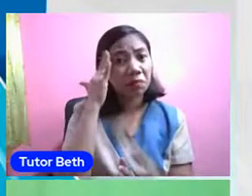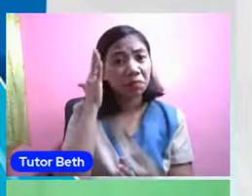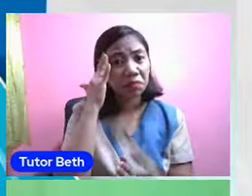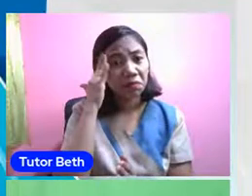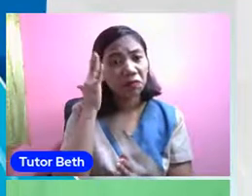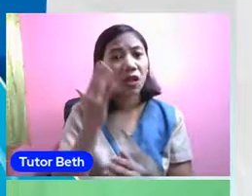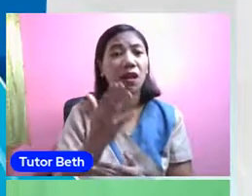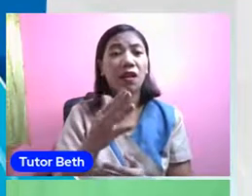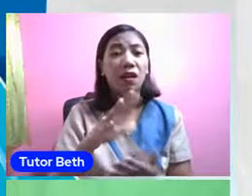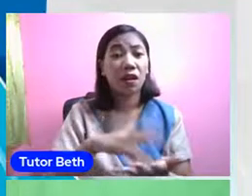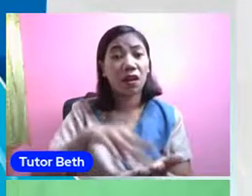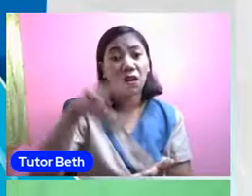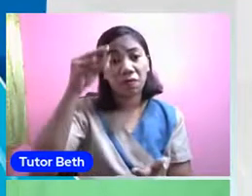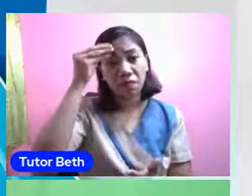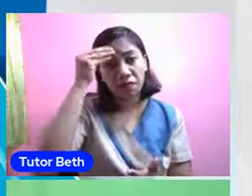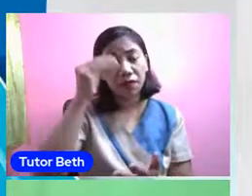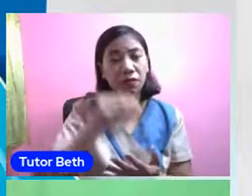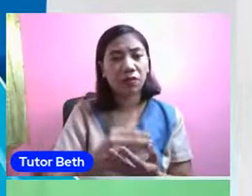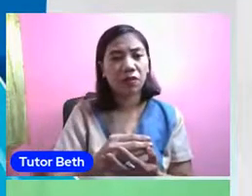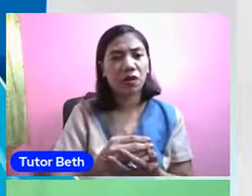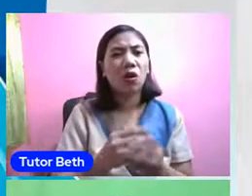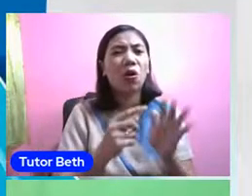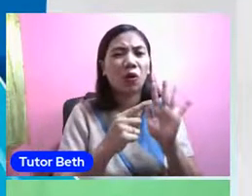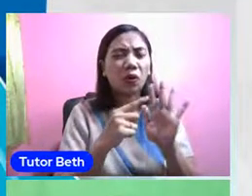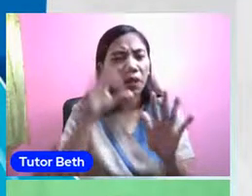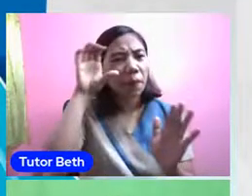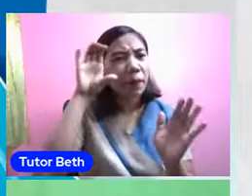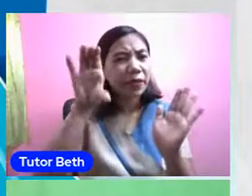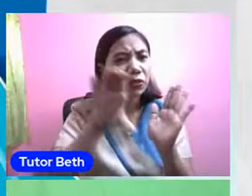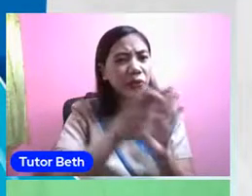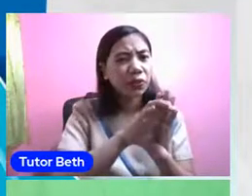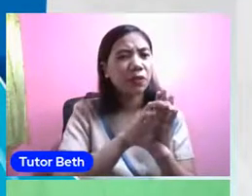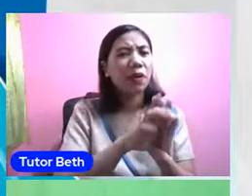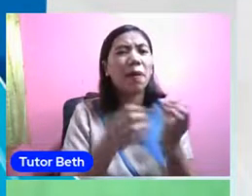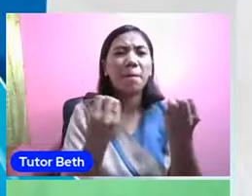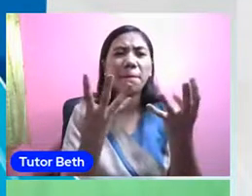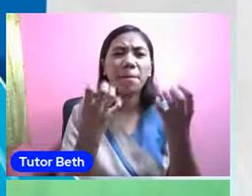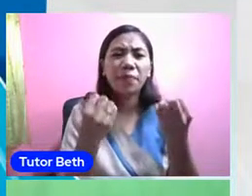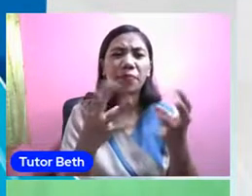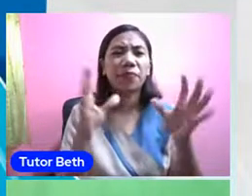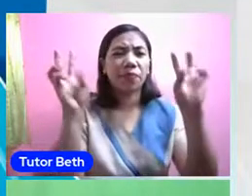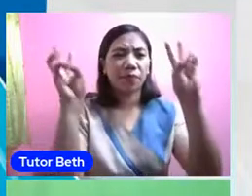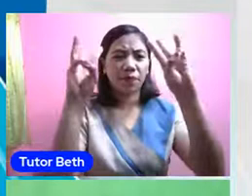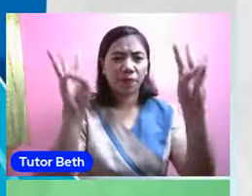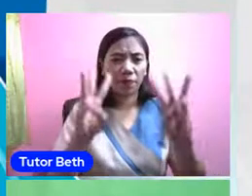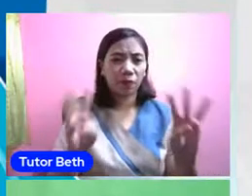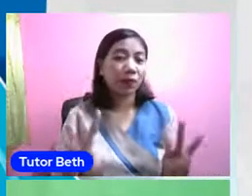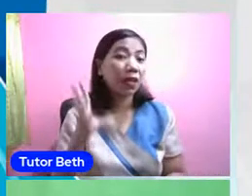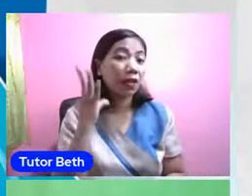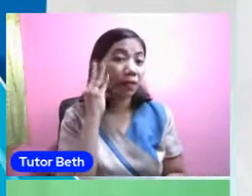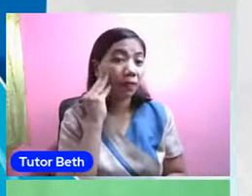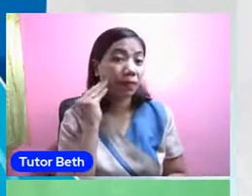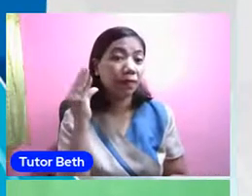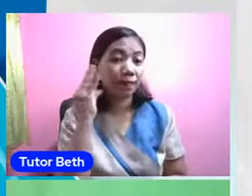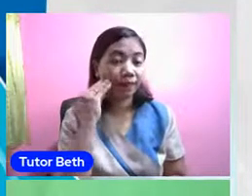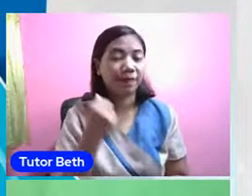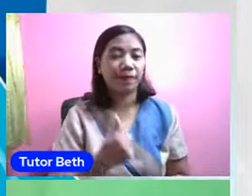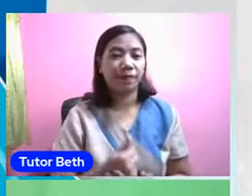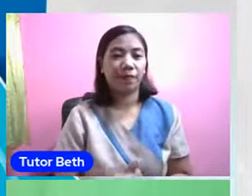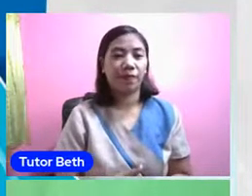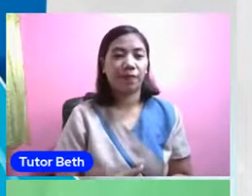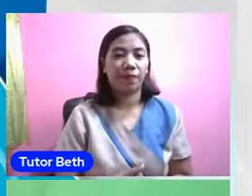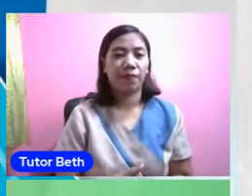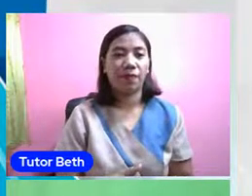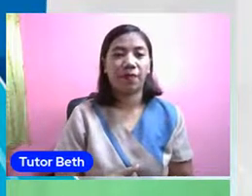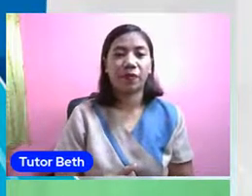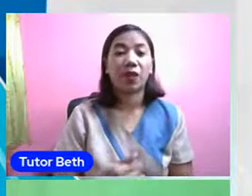nailalarawan mo ano ba yung mga panahon o kalamidad na nararanasan mo dyan sa sarili mong komunidad. Yan po ang